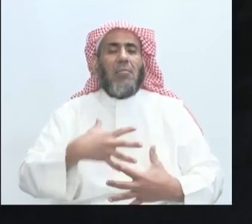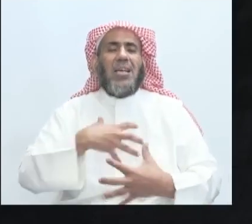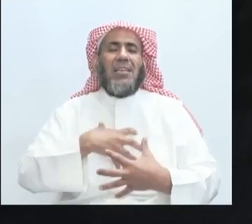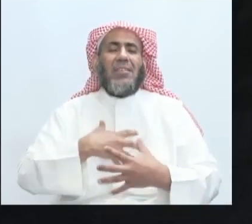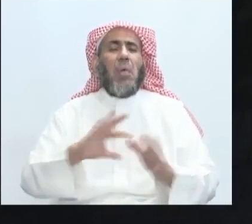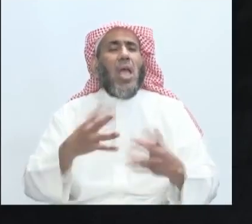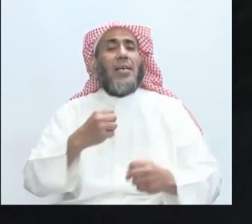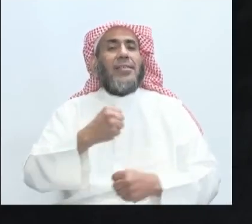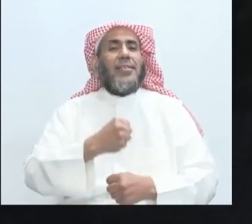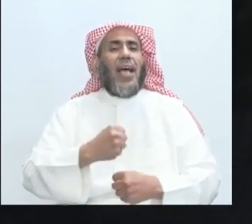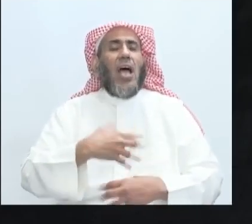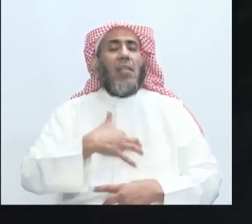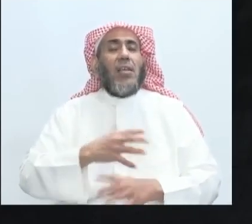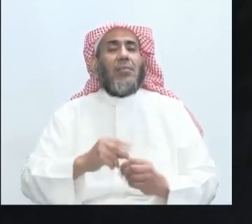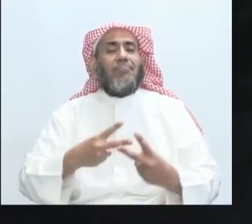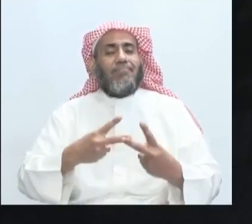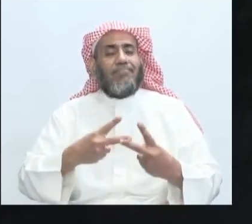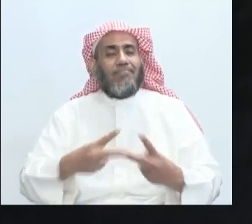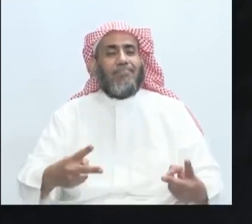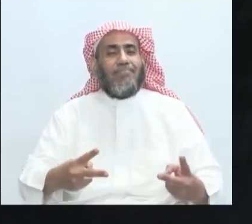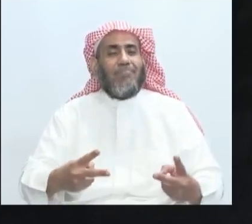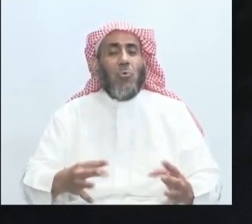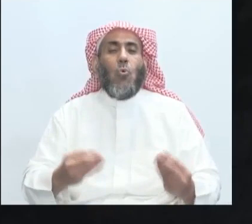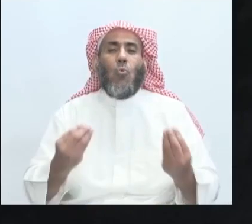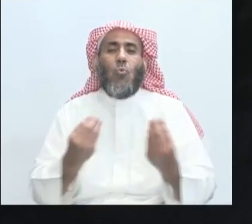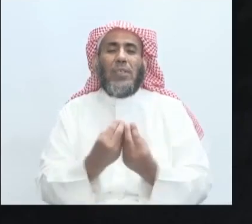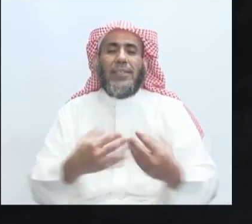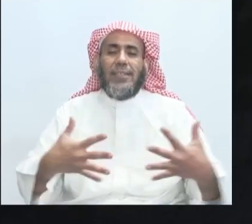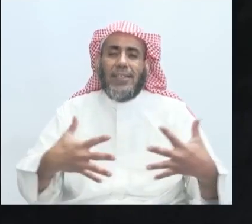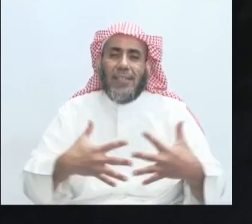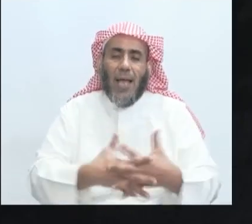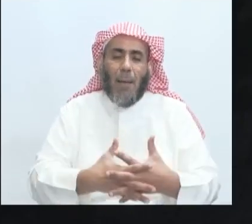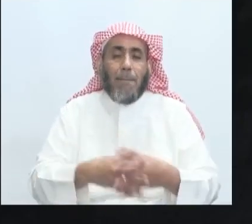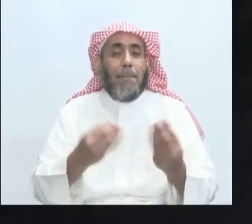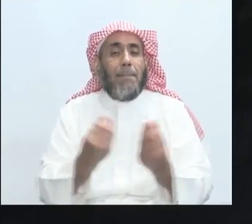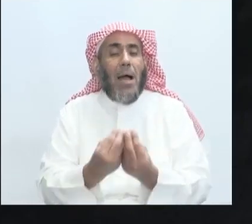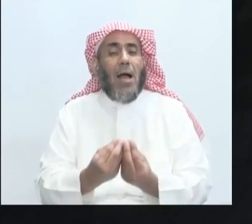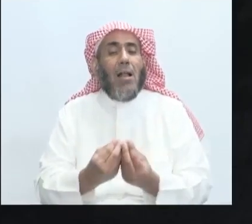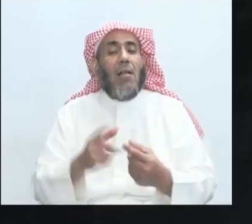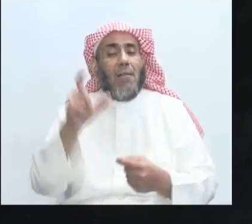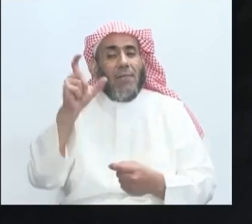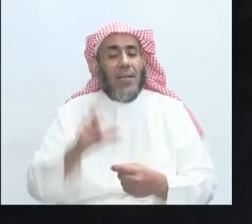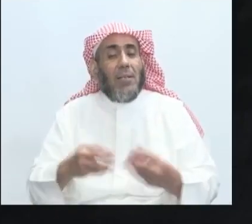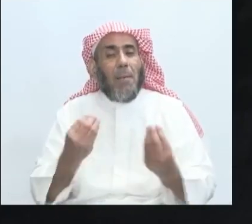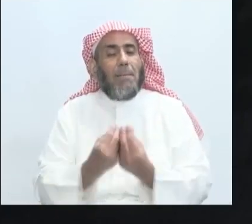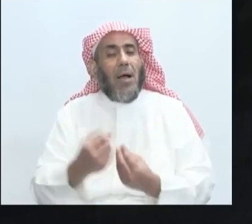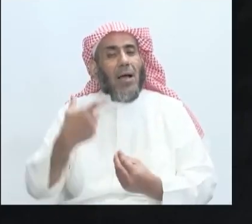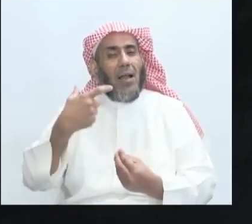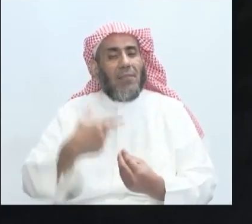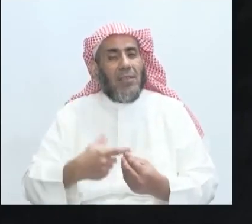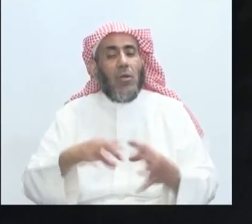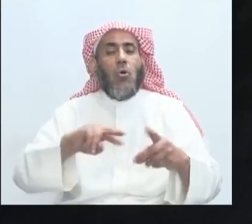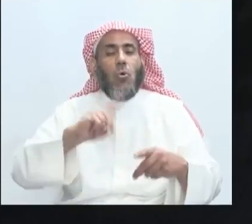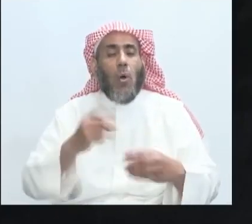النفسيه احسنتم هي رضا وانسجام مع الفرد او انسجام الفرد مع نفسه